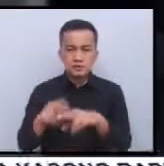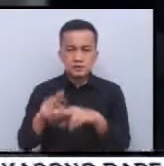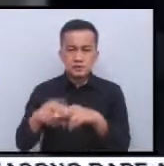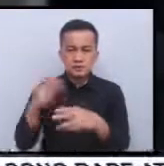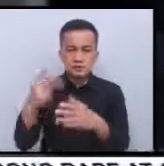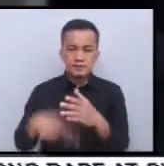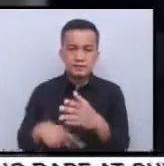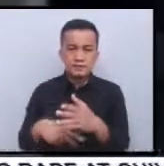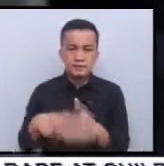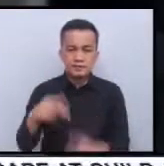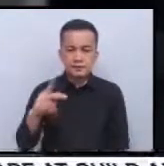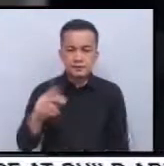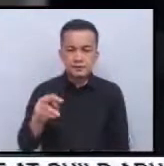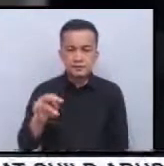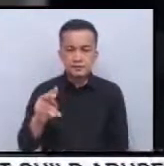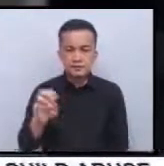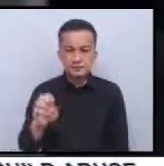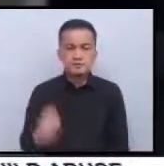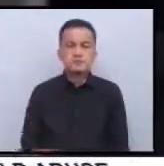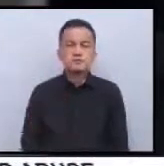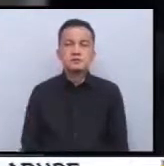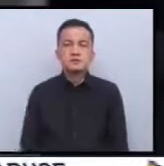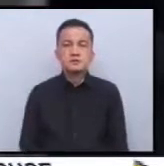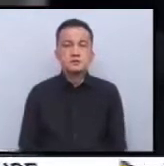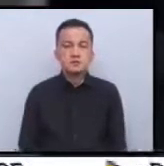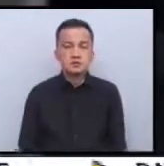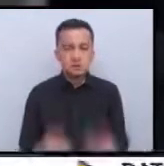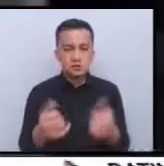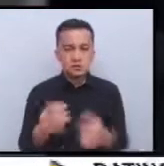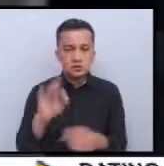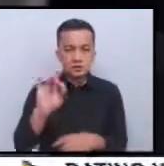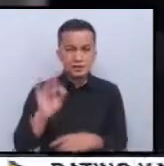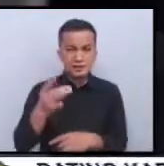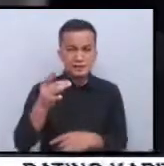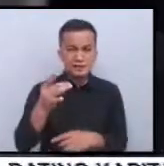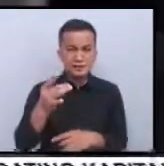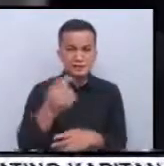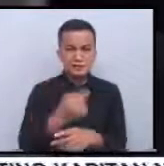ng kerosene. Ito na ang pang-8 linggong tataas ang presyo ng langis sa bansa.